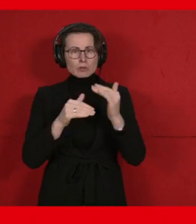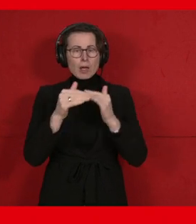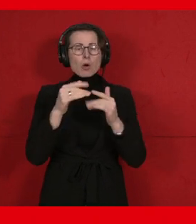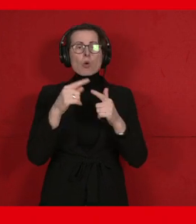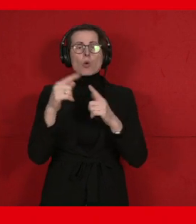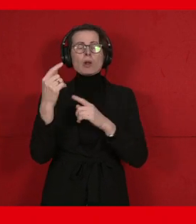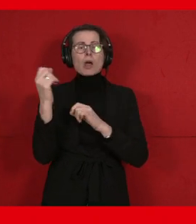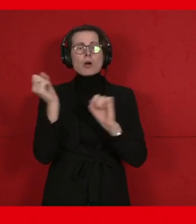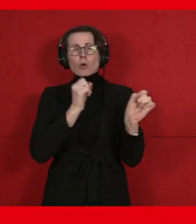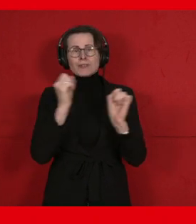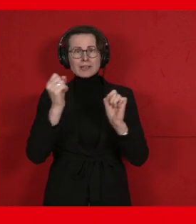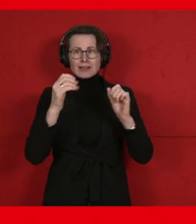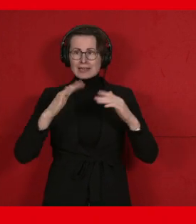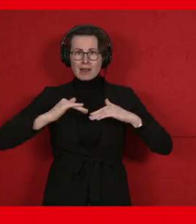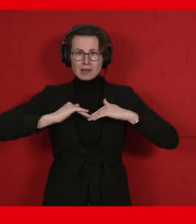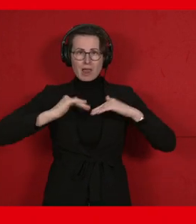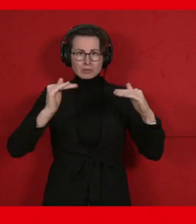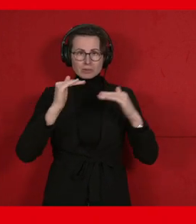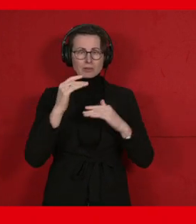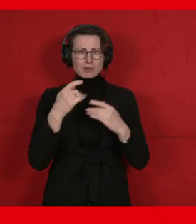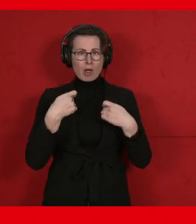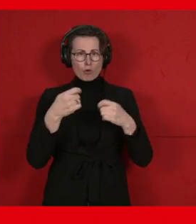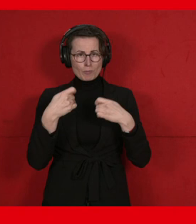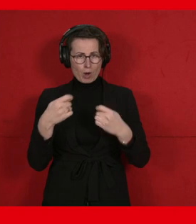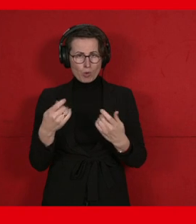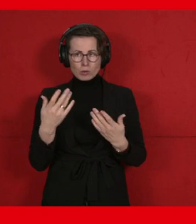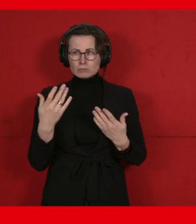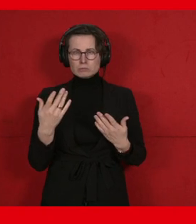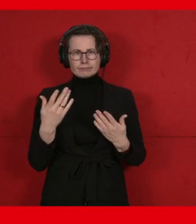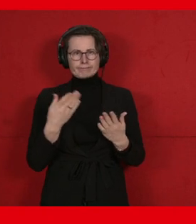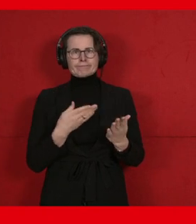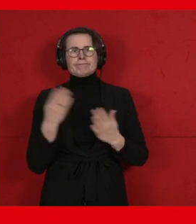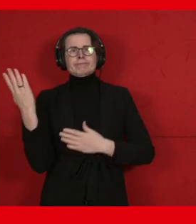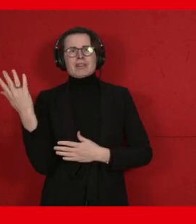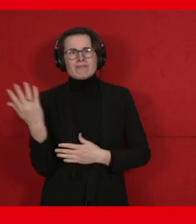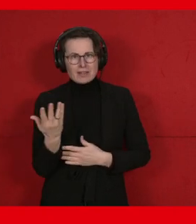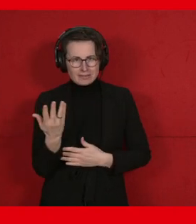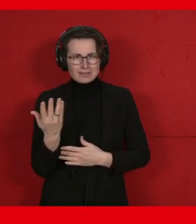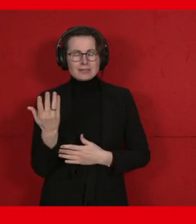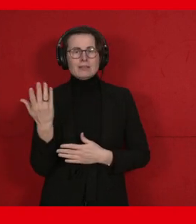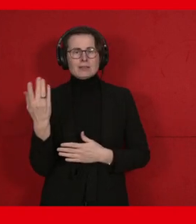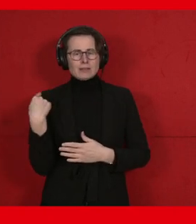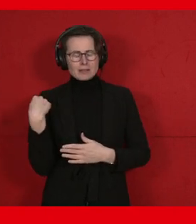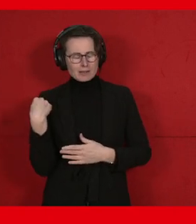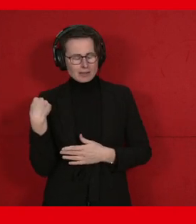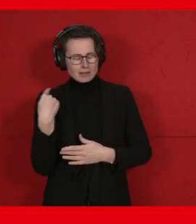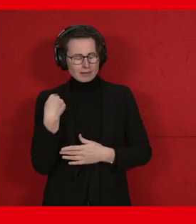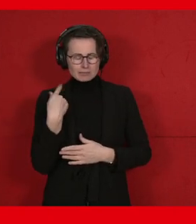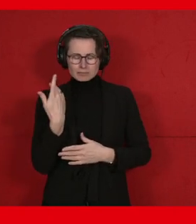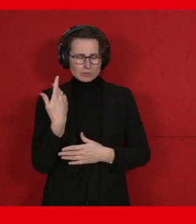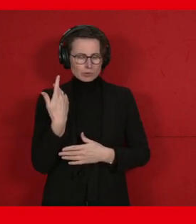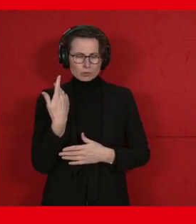Ausbaus Windenergie an Land anschaue, was liegt da schief, Dann ist es ein Problem. Ich mache